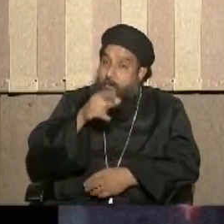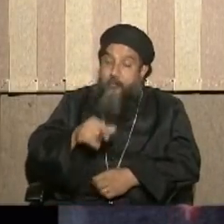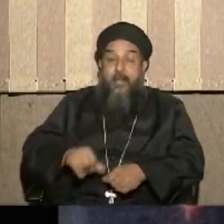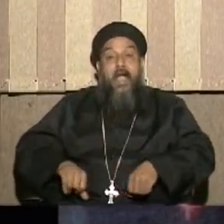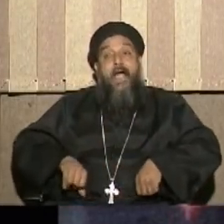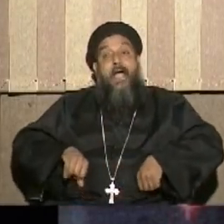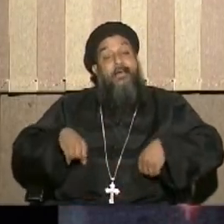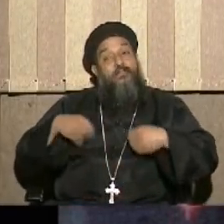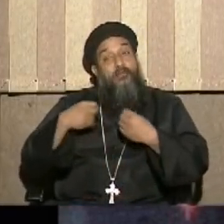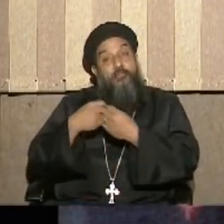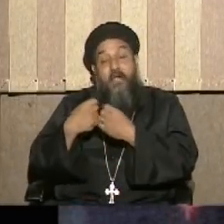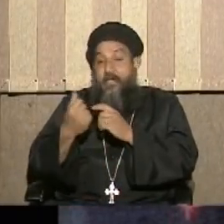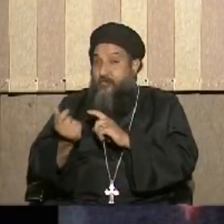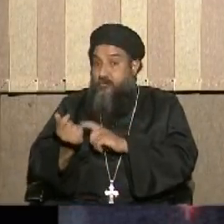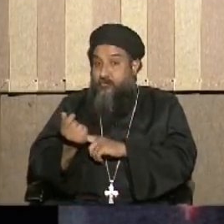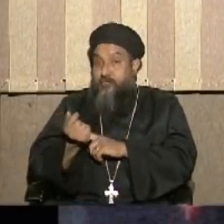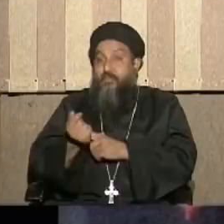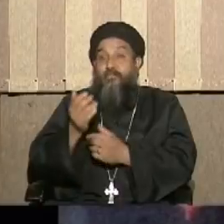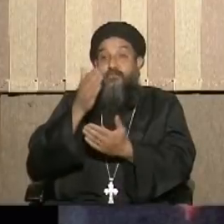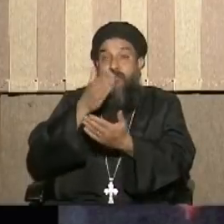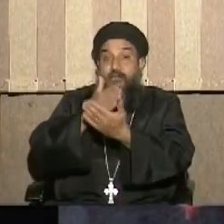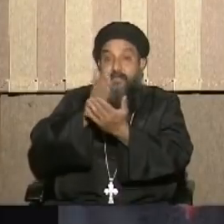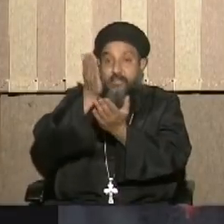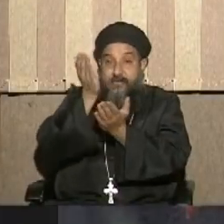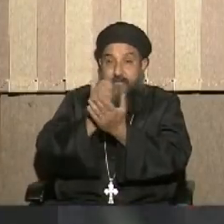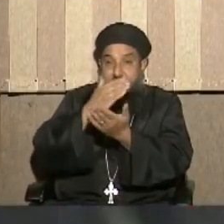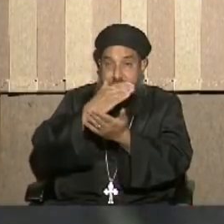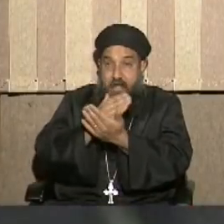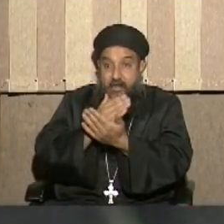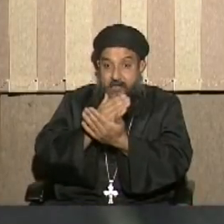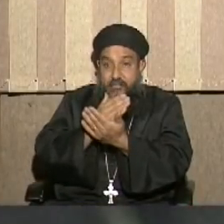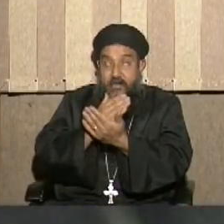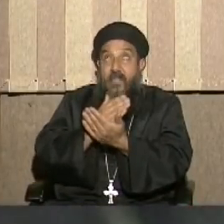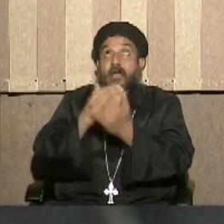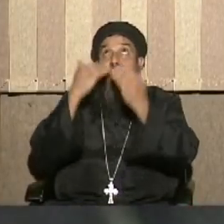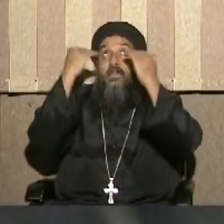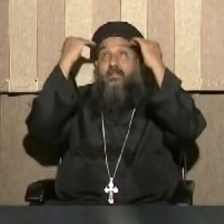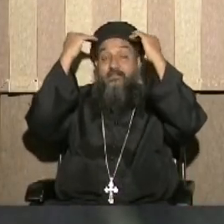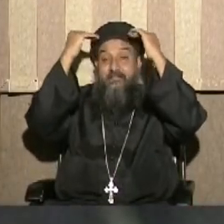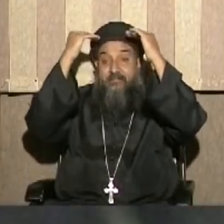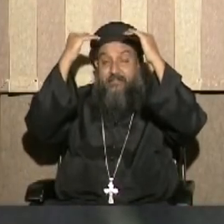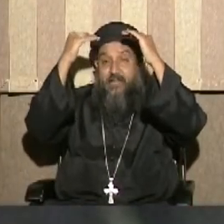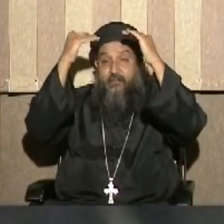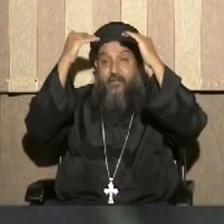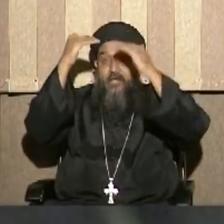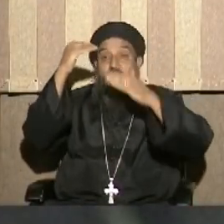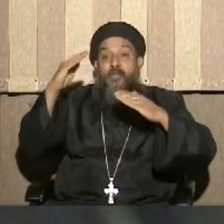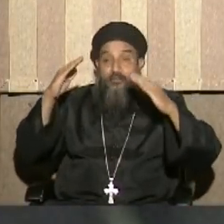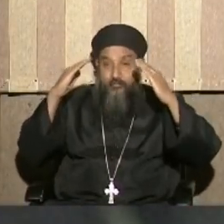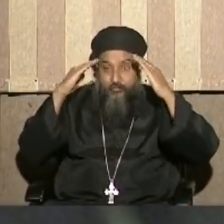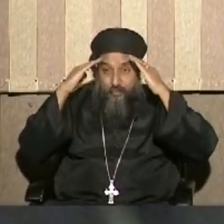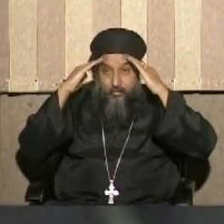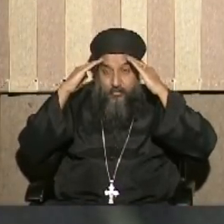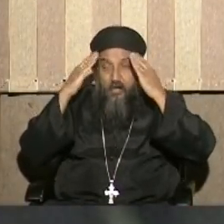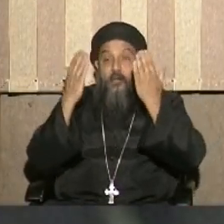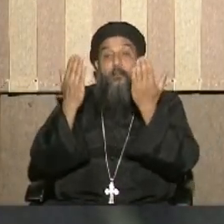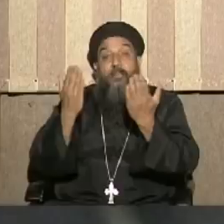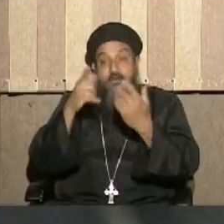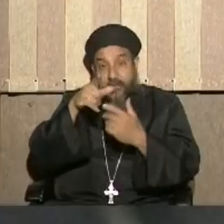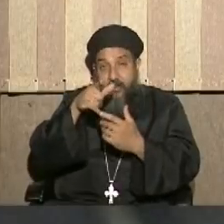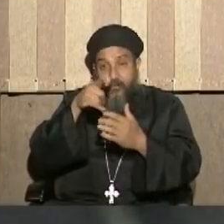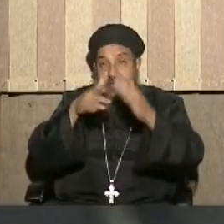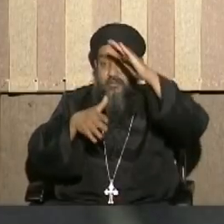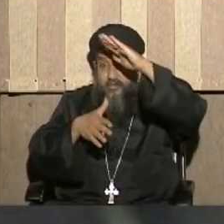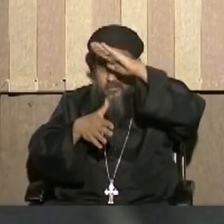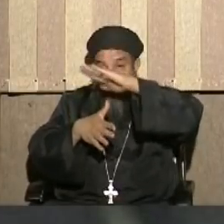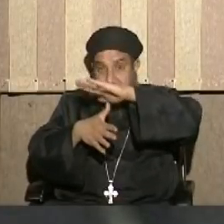أيام حياتنا حتى نرث الحياة الأبدية. بصلوات حضرة صاحب الغبطة والقداسة قداسة البابا المعظم الأنبا